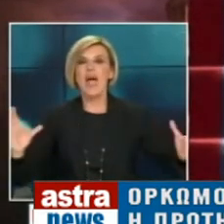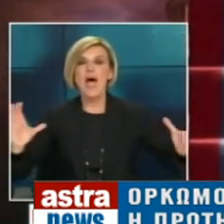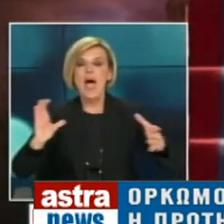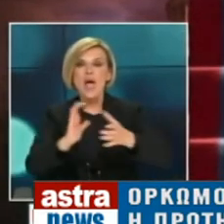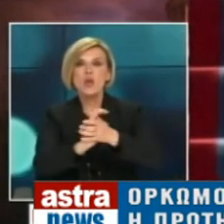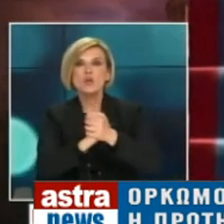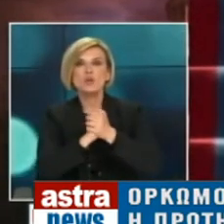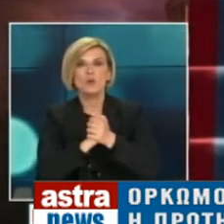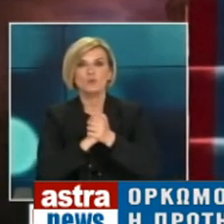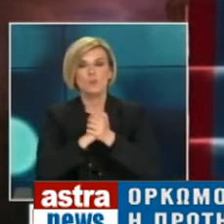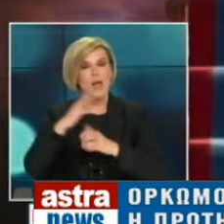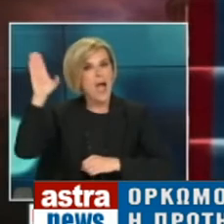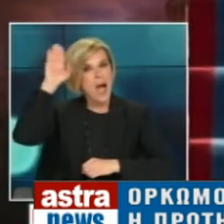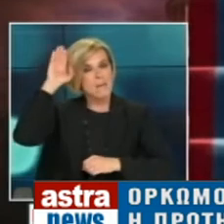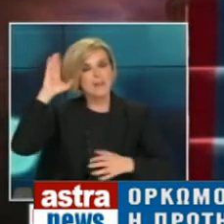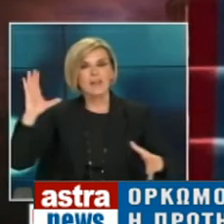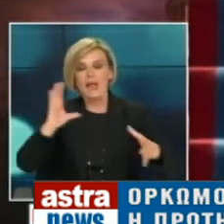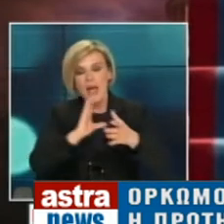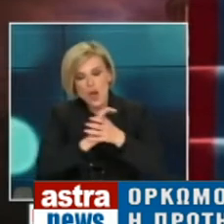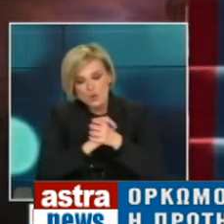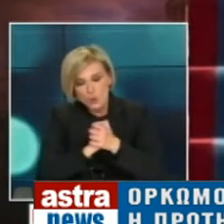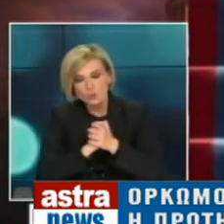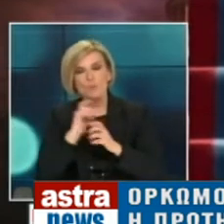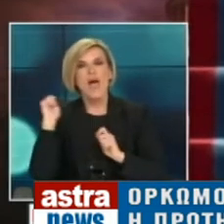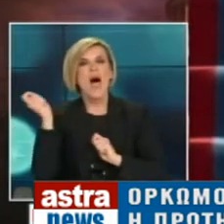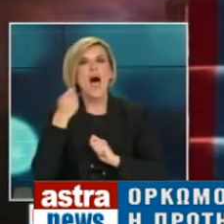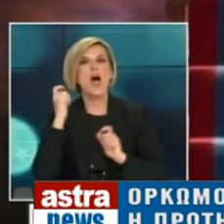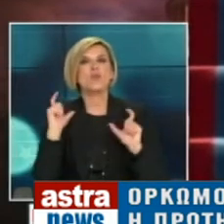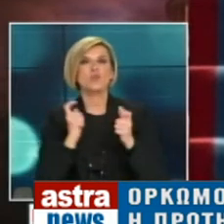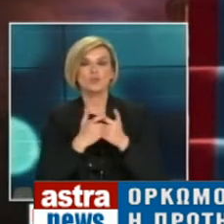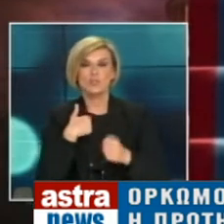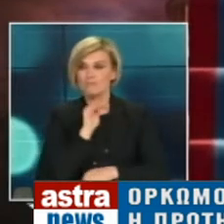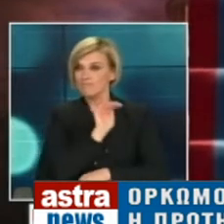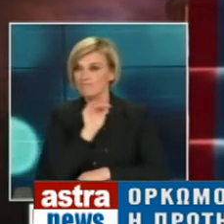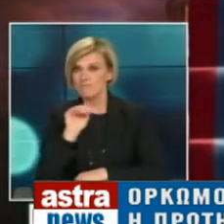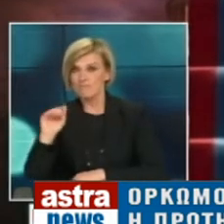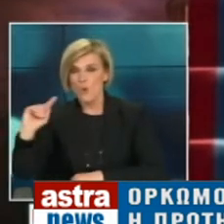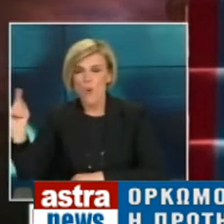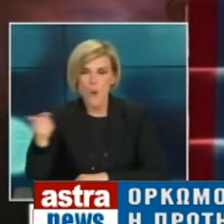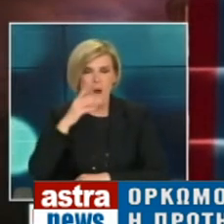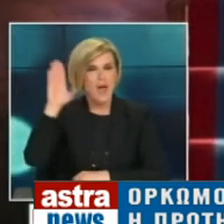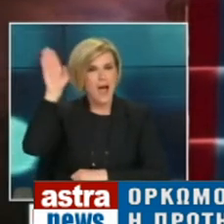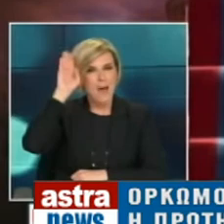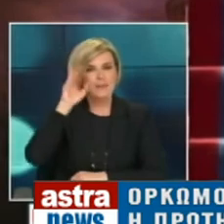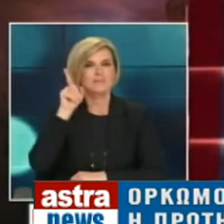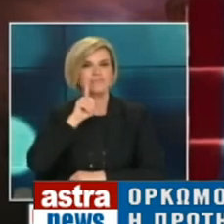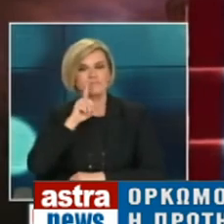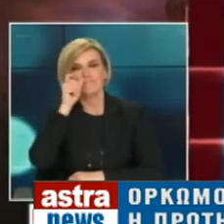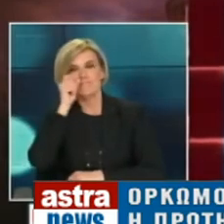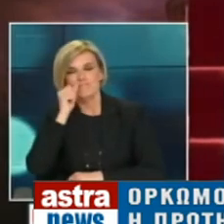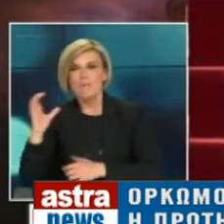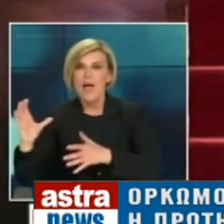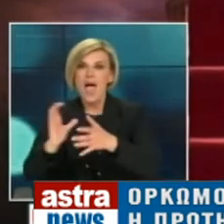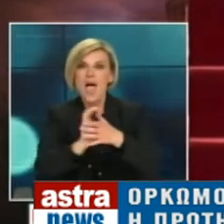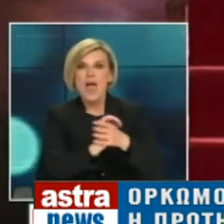Αμερική, να ενώσουμε το λαό μας, να ενώσουμε το έθνος μας. Και σας ζητώ, ζητώ σε κάθε Αμερικανίδα και σε κάθε Αμερικανό να